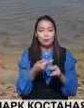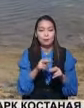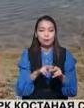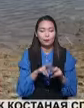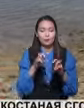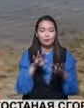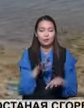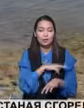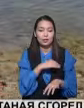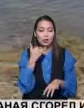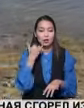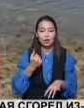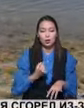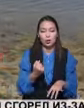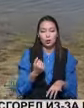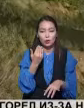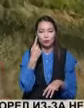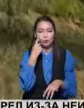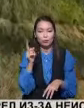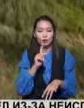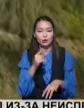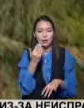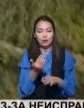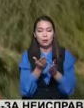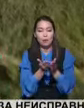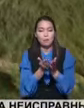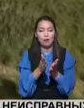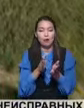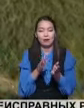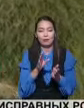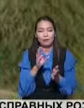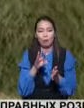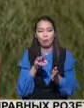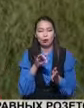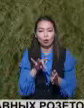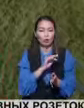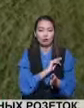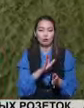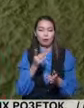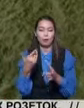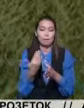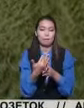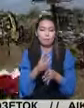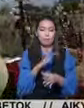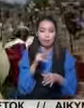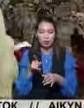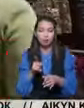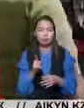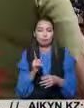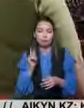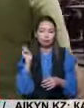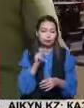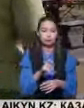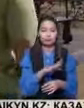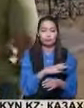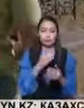на работе, позвонил товарищу и сообщил, что заглох мотор катера и ему нужна помощь. К нему направился напарник, который по